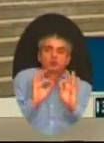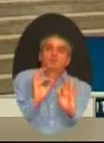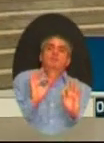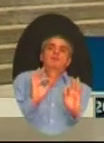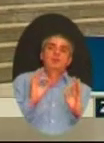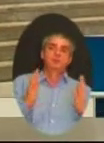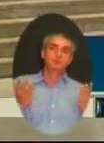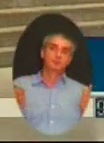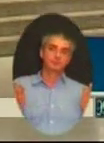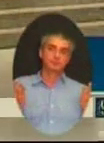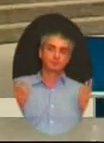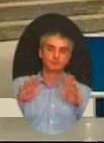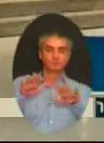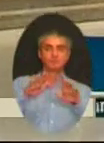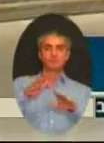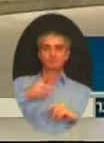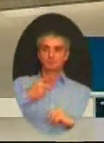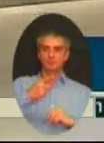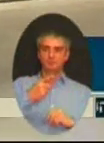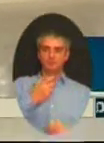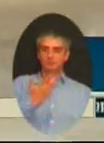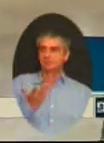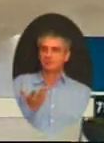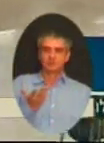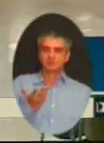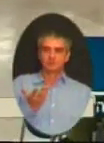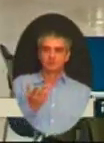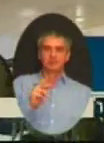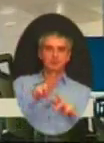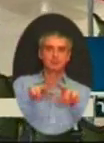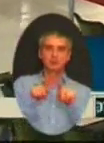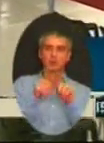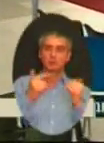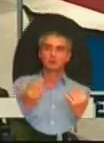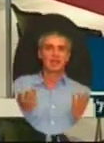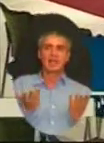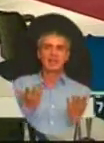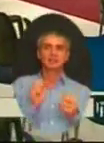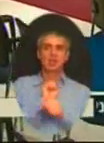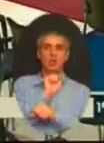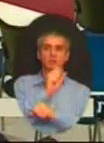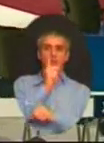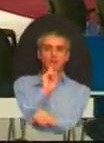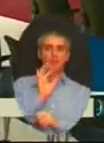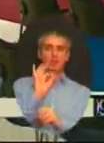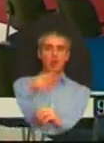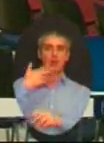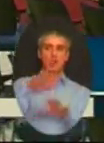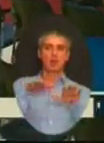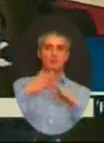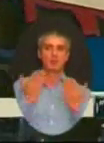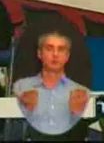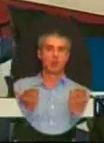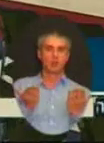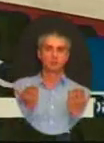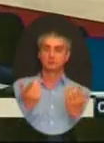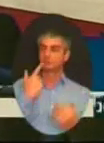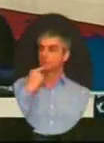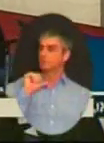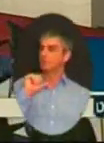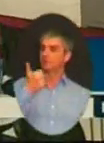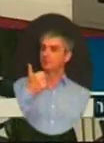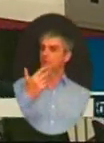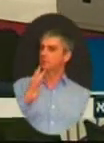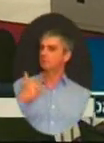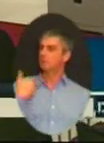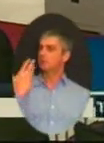שלא תרצה. ממשל ימין מול ממשל ימין. איזה, בסיטואציה הזאת, איזה אופוזיציה אתם יכולים באמת להיות לממשלה? קודם כל,